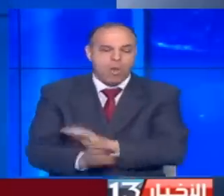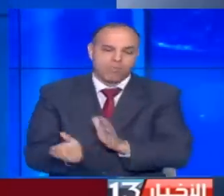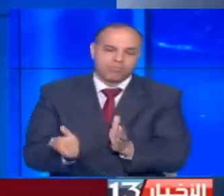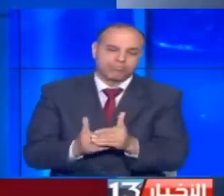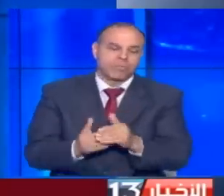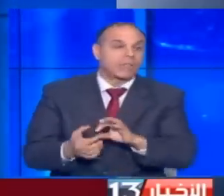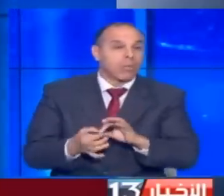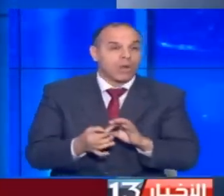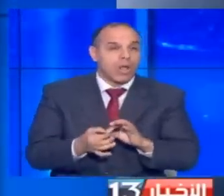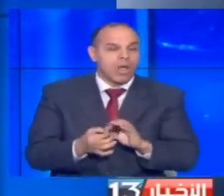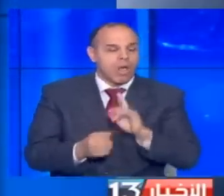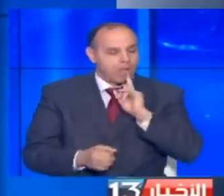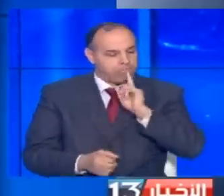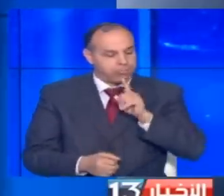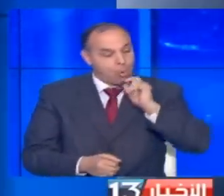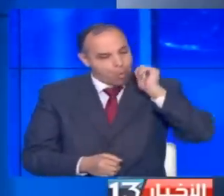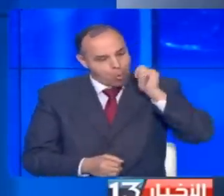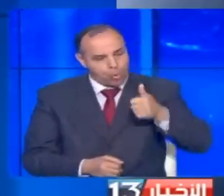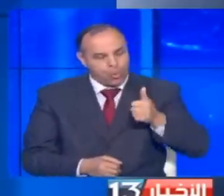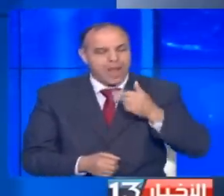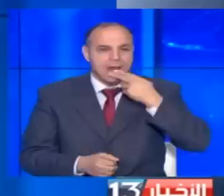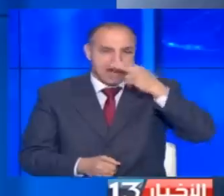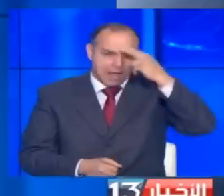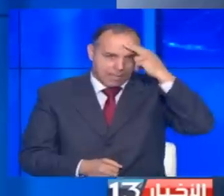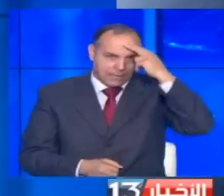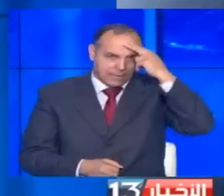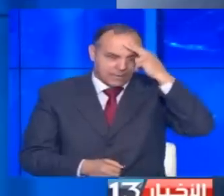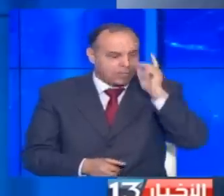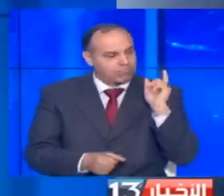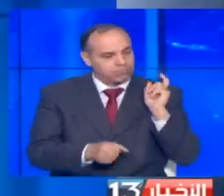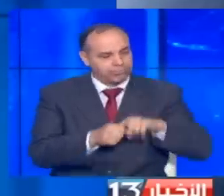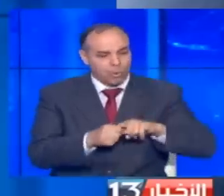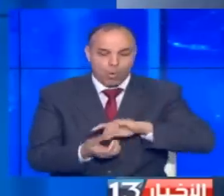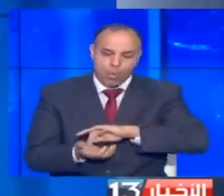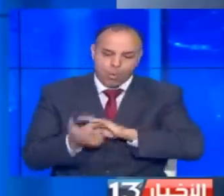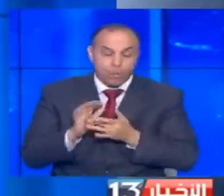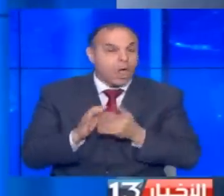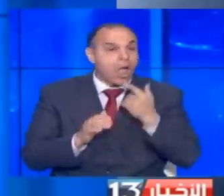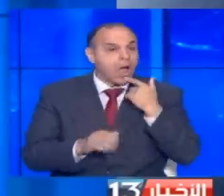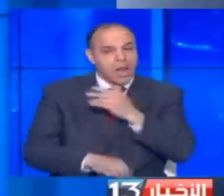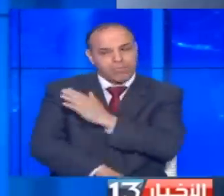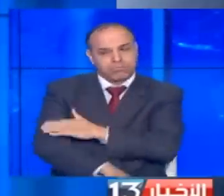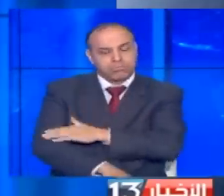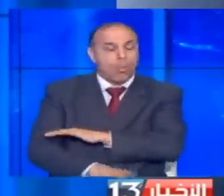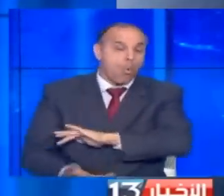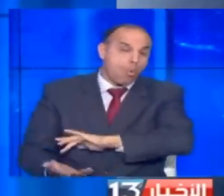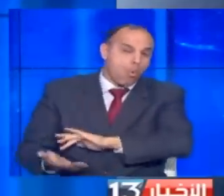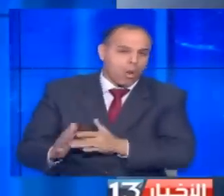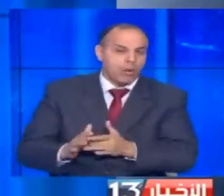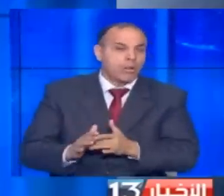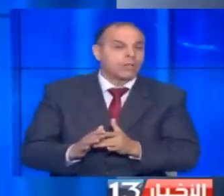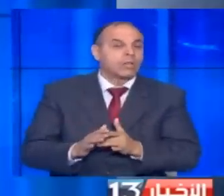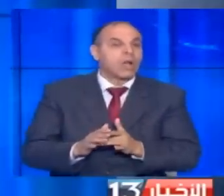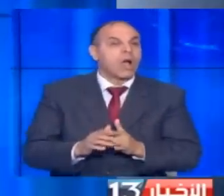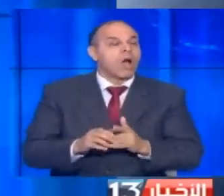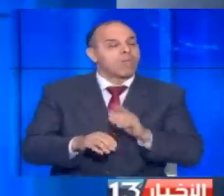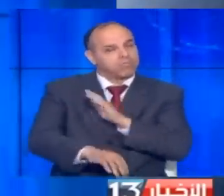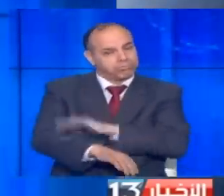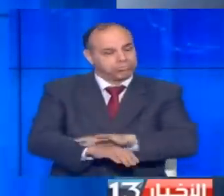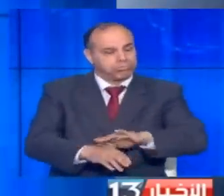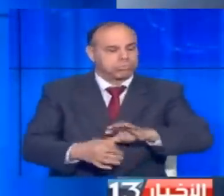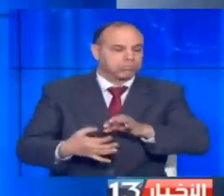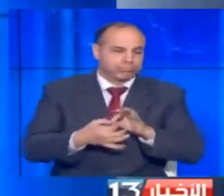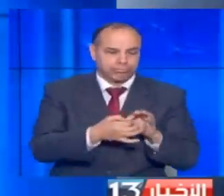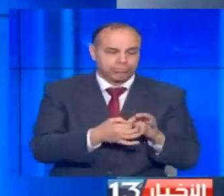العام سينفذ غدا الخميس وسيشارك فيه بالاضافه الى اعوان الوظيفه العموميه اعوام القطاع